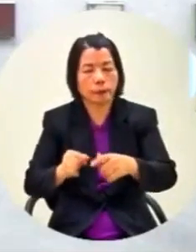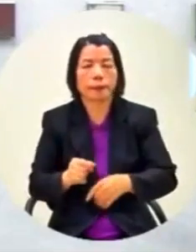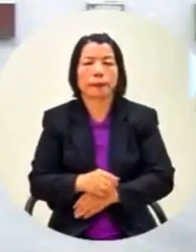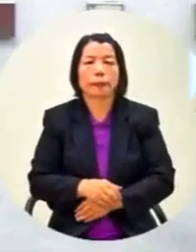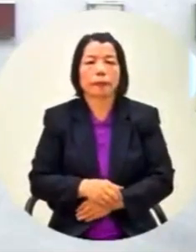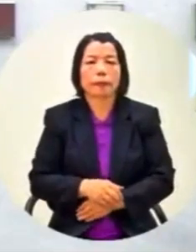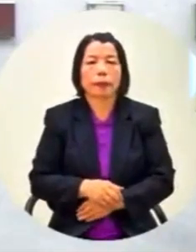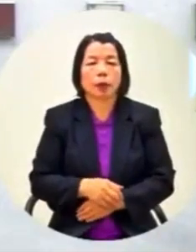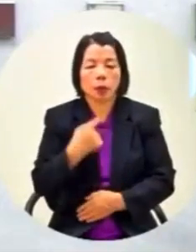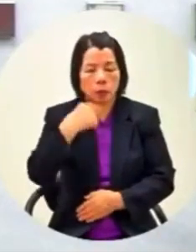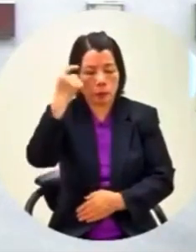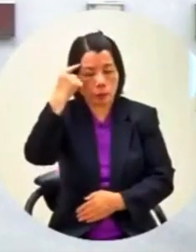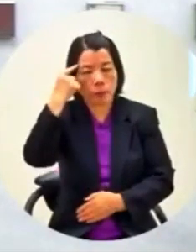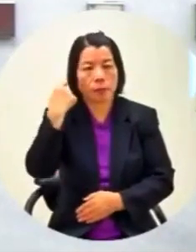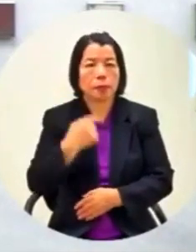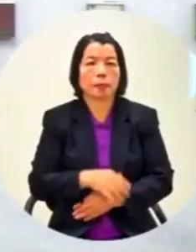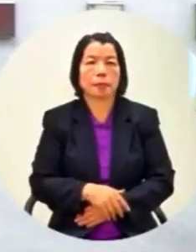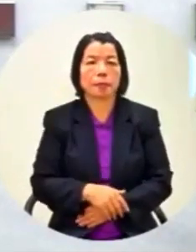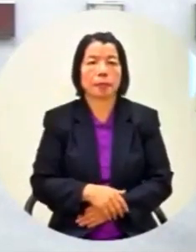我想